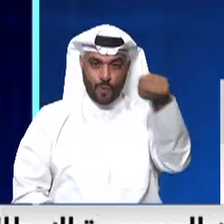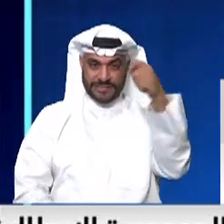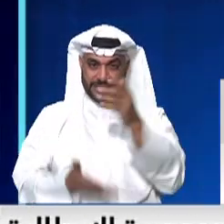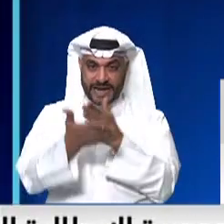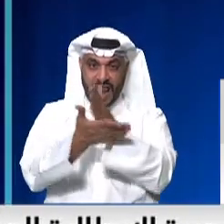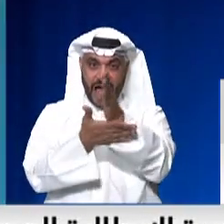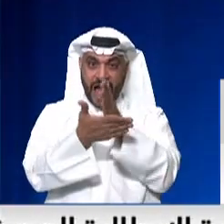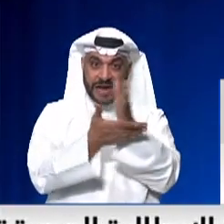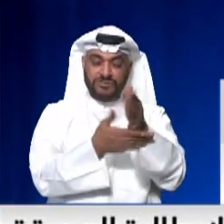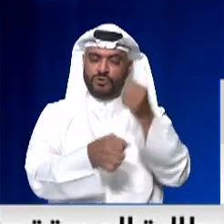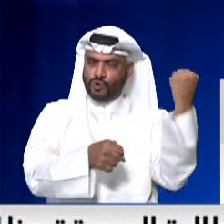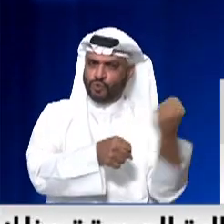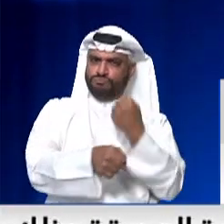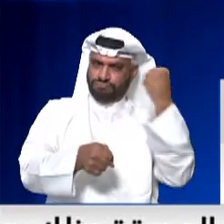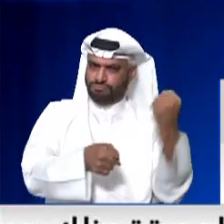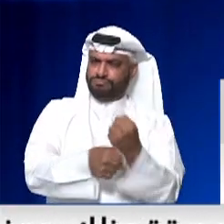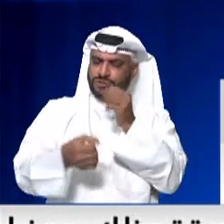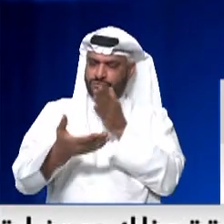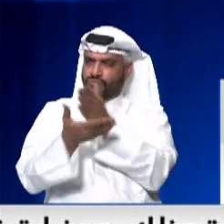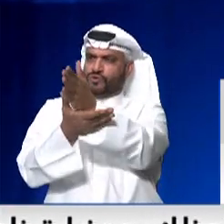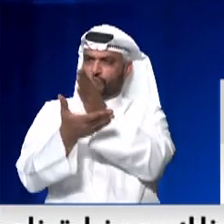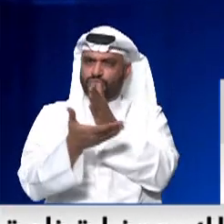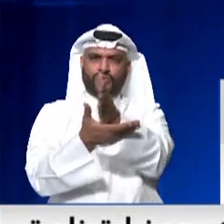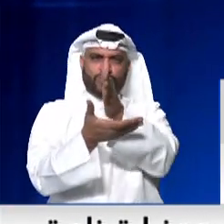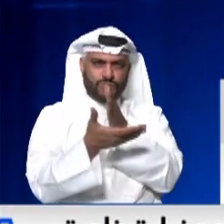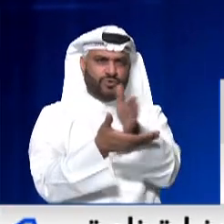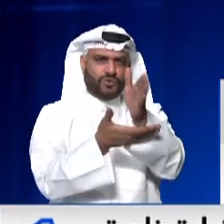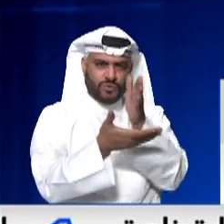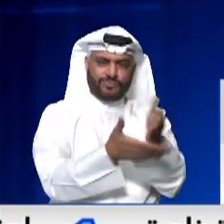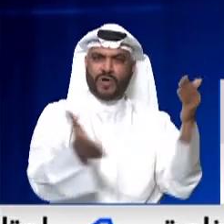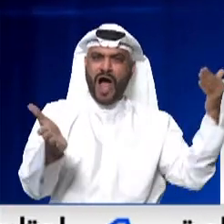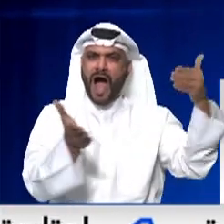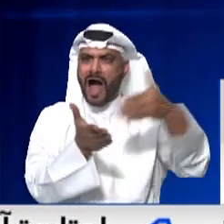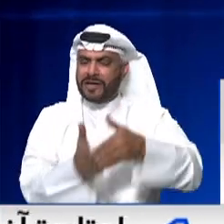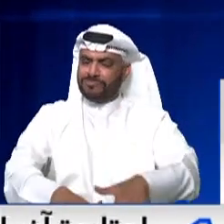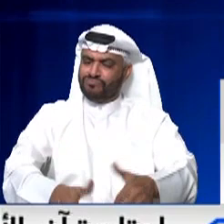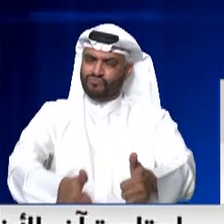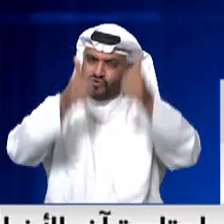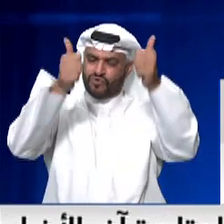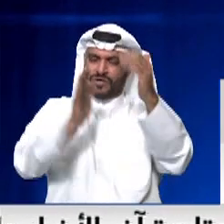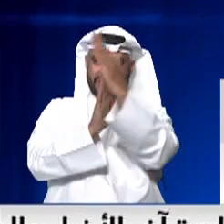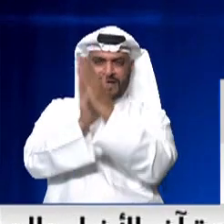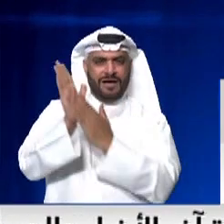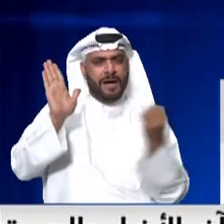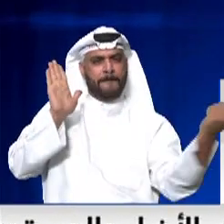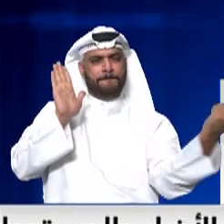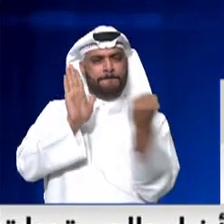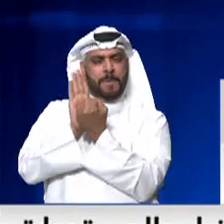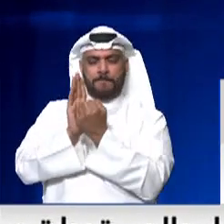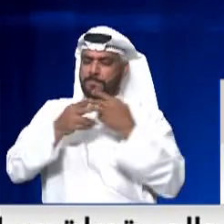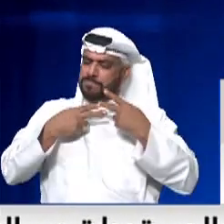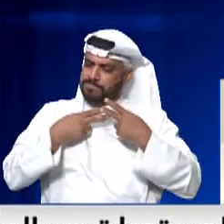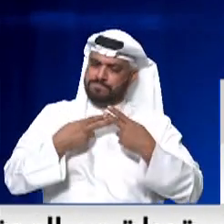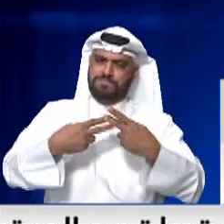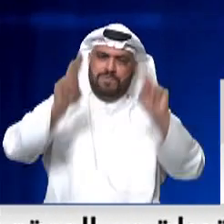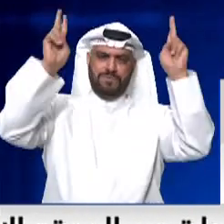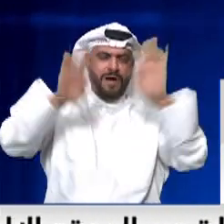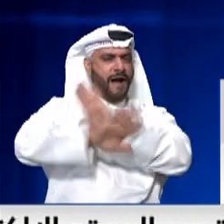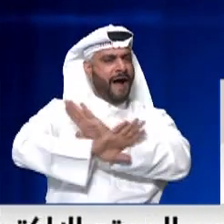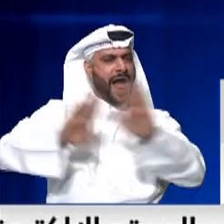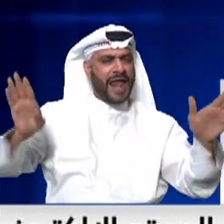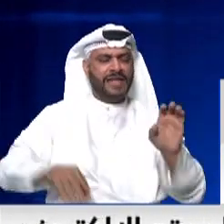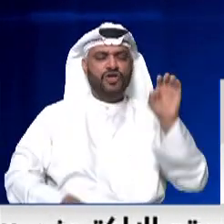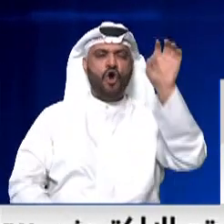وزارة الخارجية لإعفاء مواطني دولة الكويت من تأشيرة الشنغن تأتي ضمن الجهود المتعددة التي تبذلها